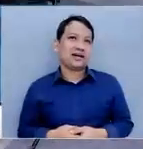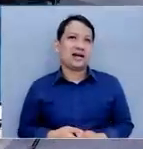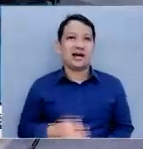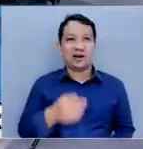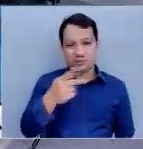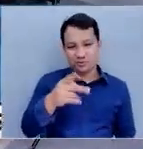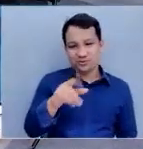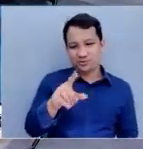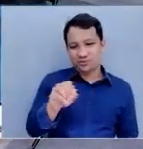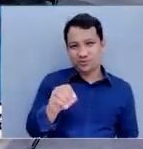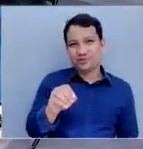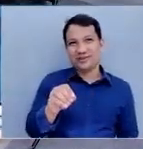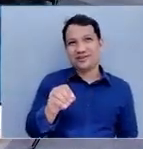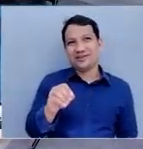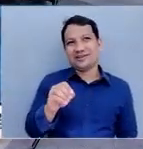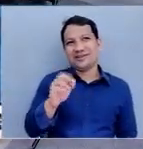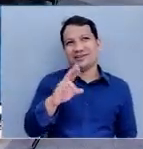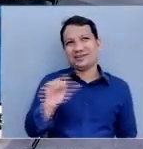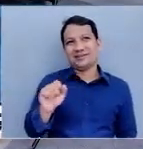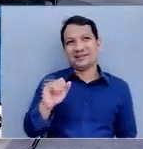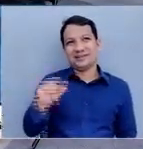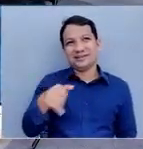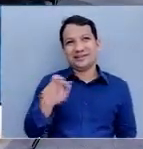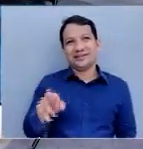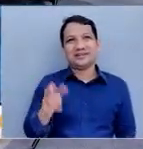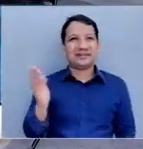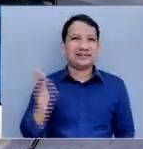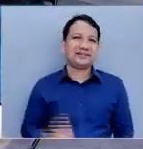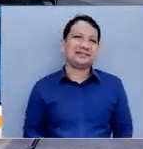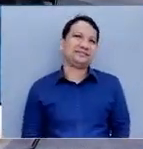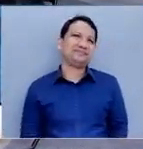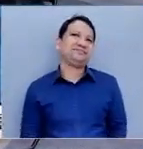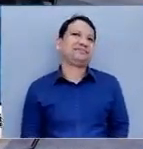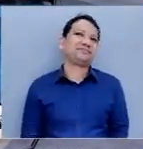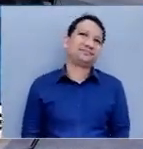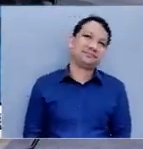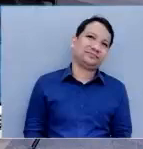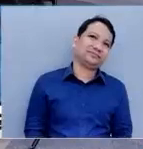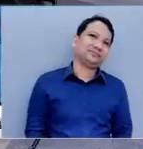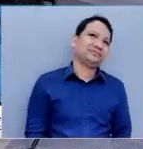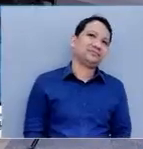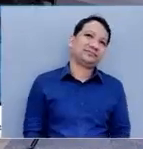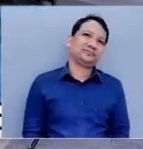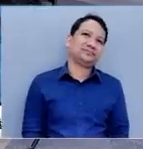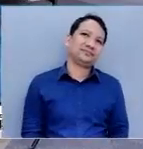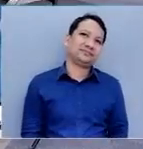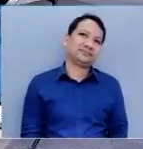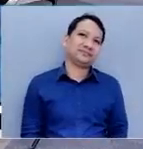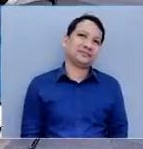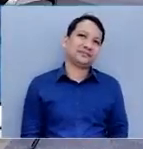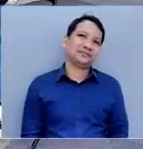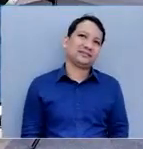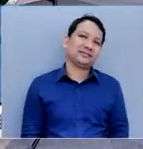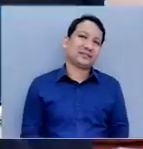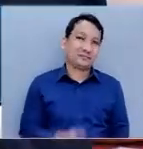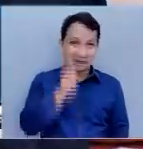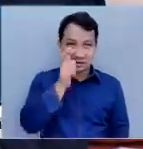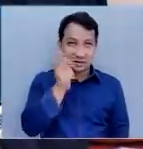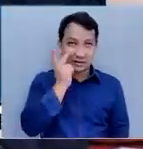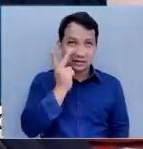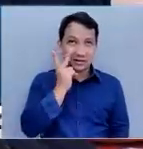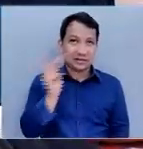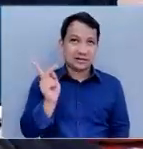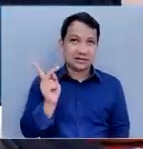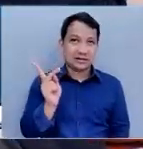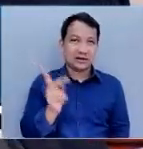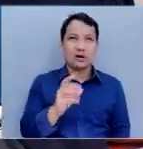no? All right, game. Game ka, JR. So, okay? Unang kanta dapat bigyan ni JR ng twist. Oops, I